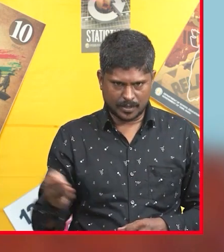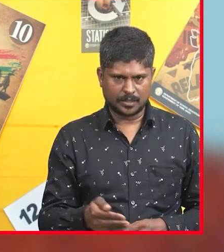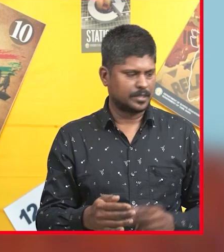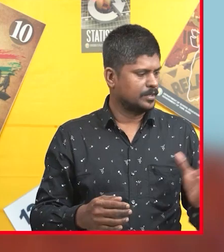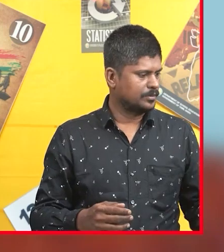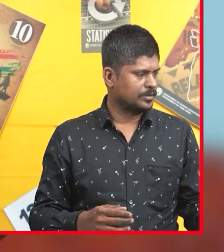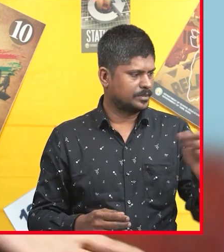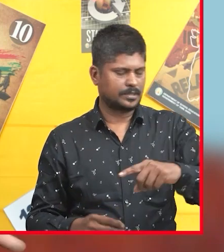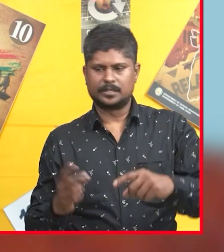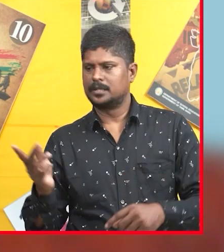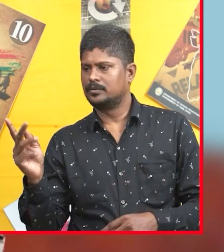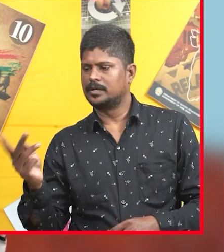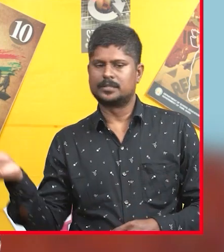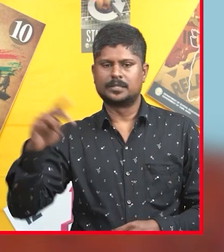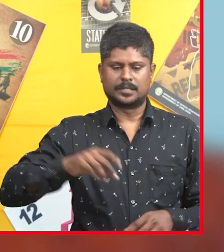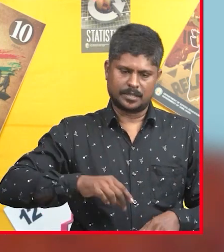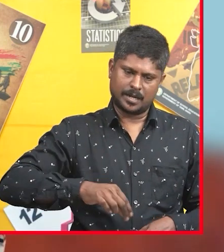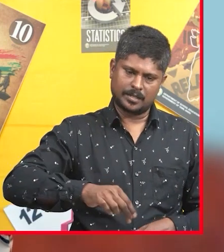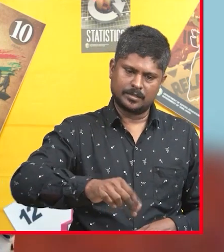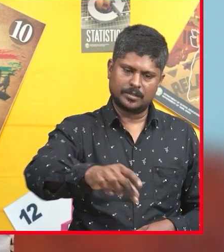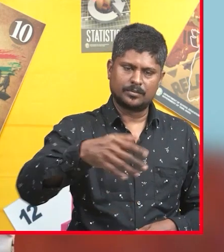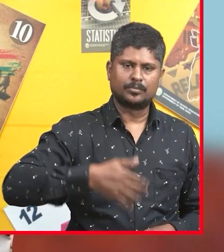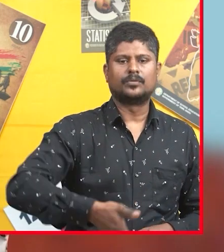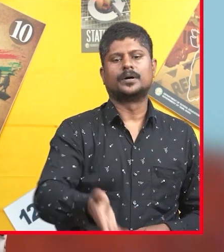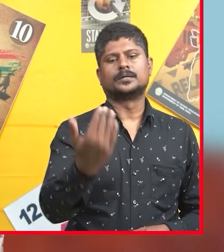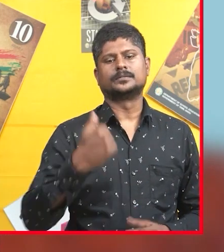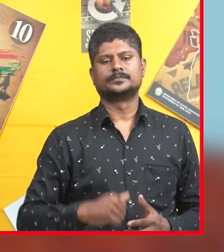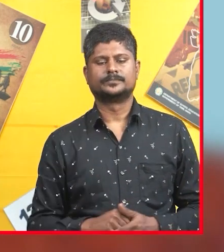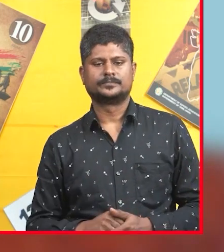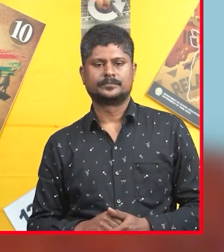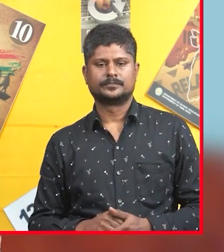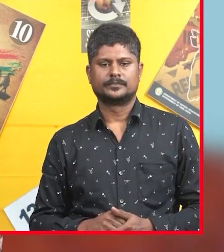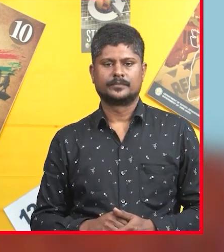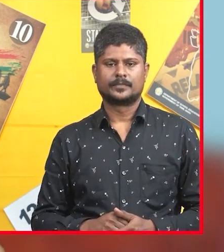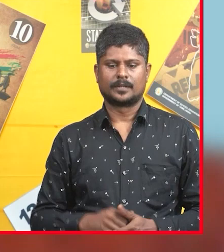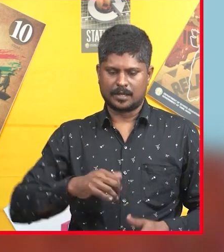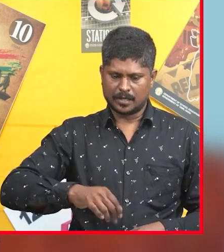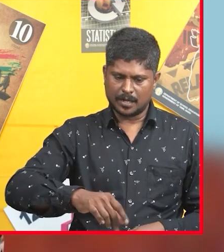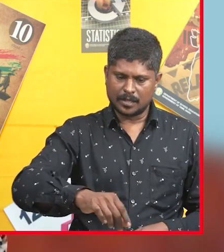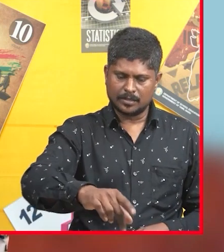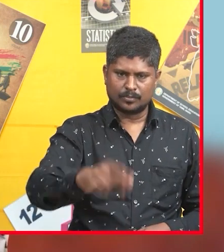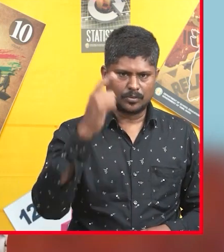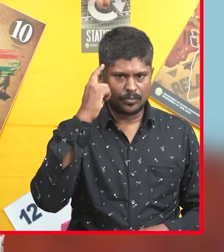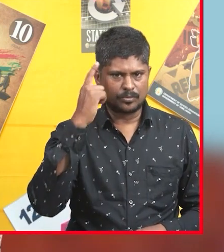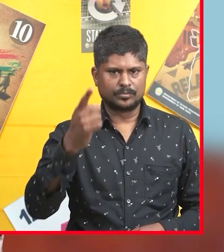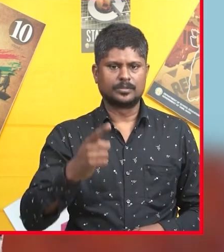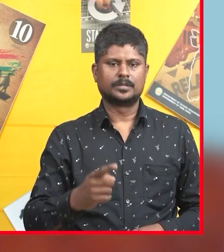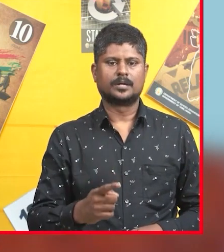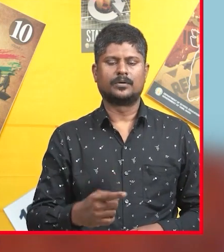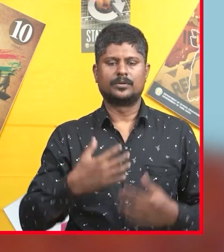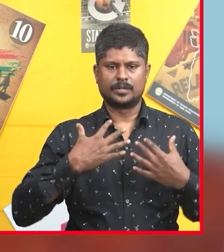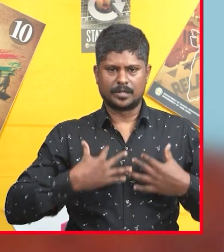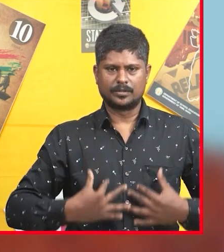இடத்துல இருந்து இன்னொரு இடத்திற்கு கால்நடையாக நடந்து போவாங்க, சரிங்களா? அப்ப கால்நடையாக நடந்து போகும்போது